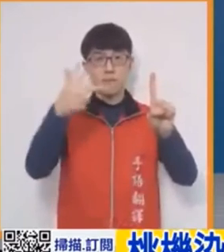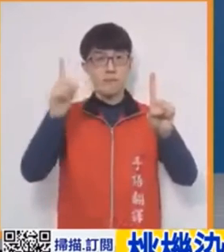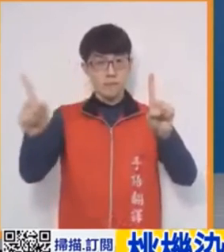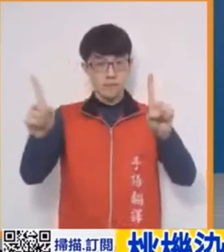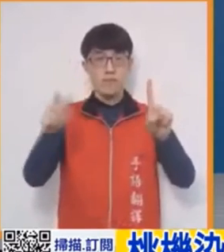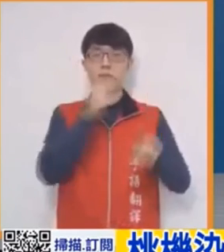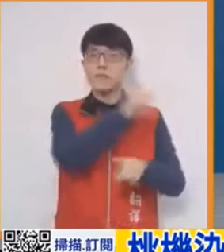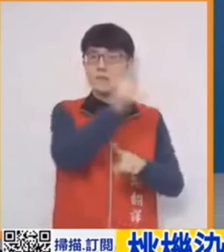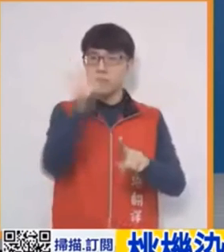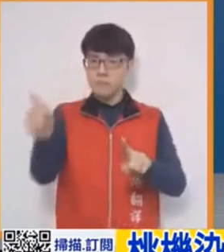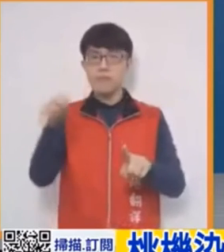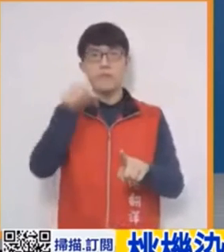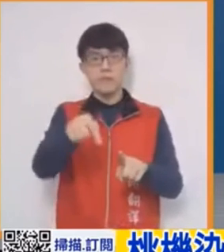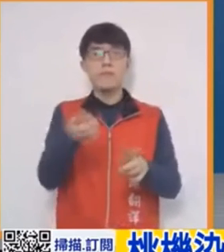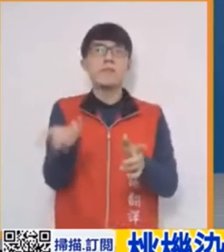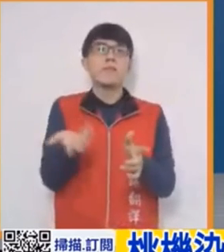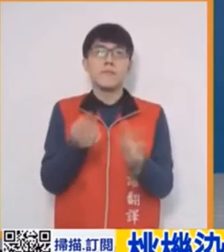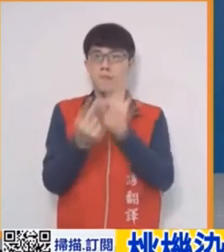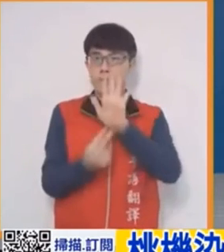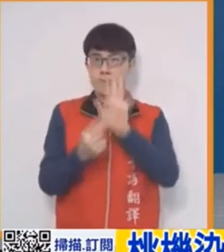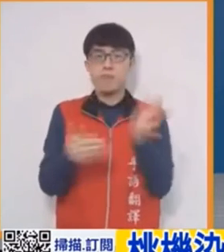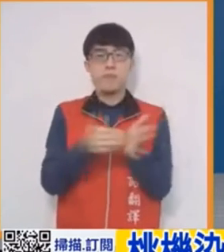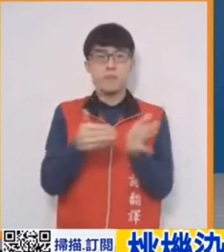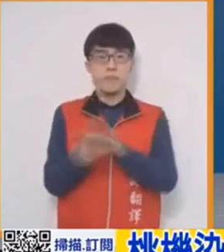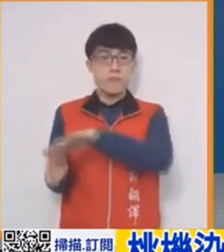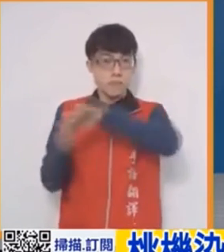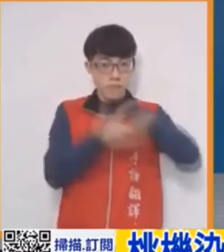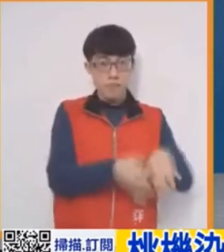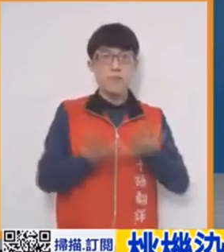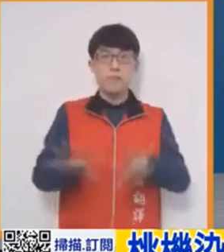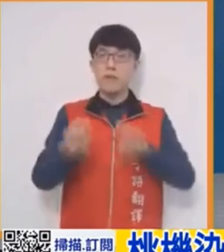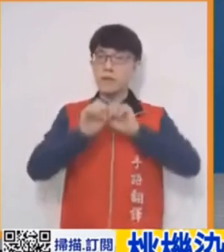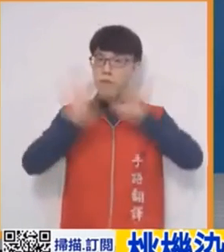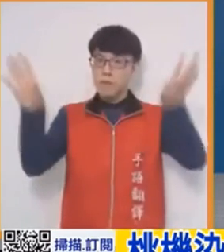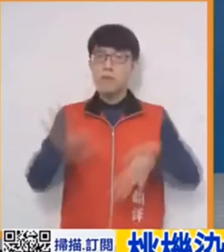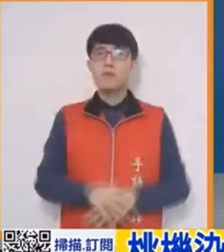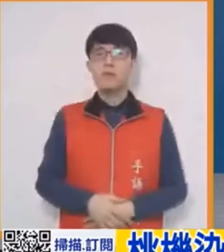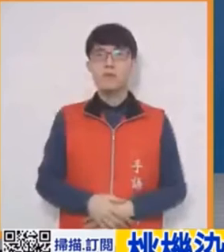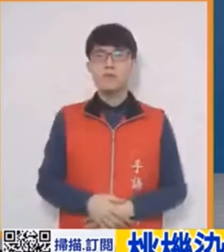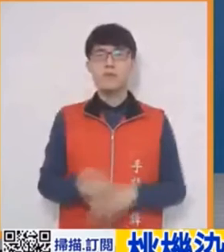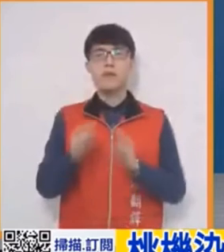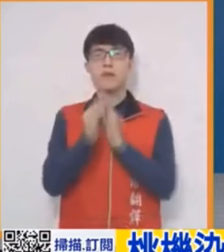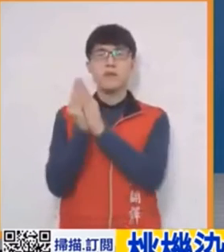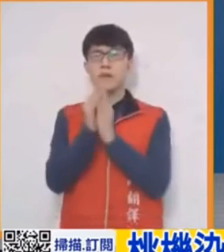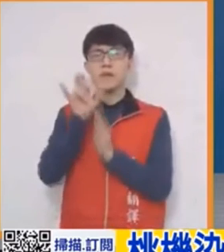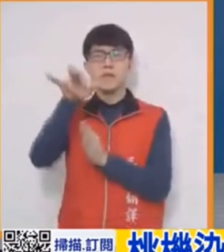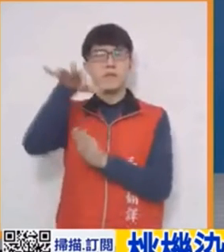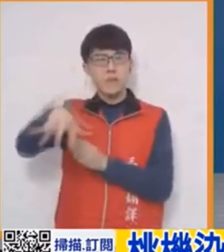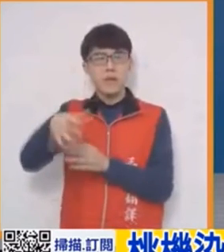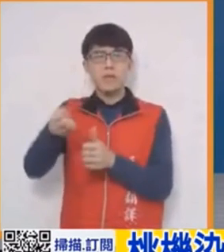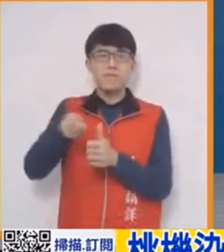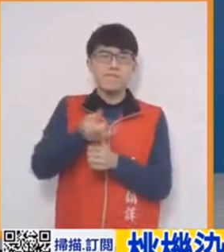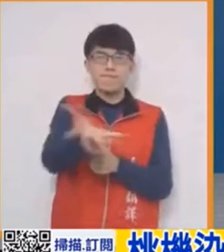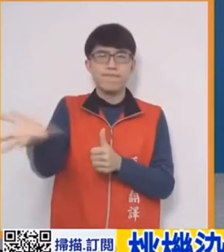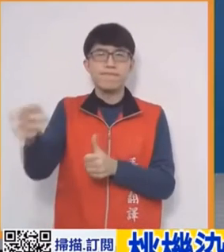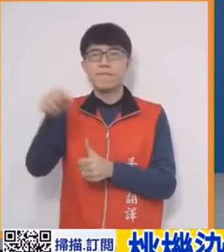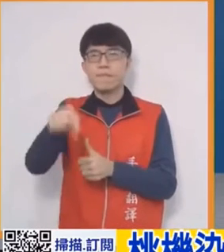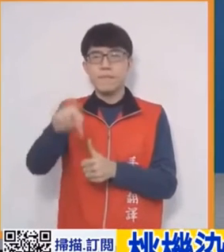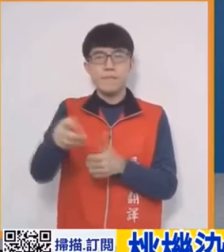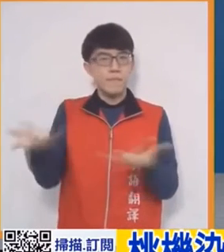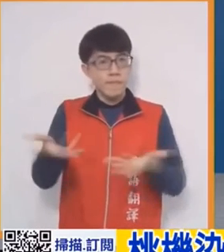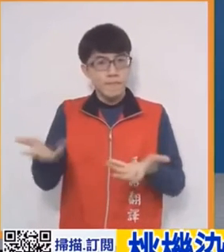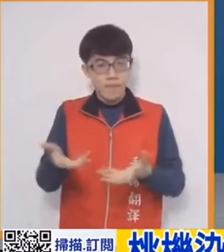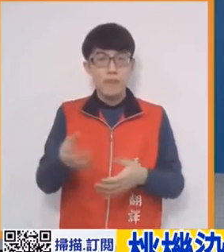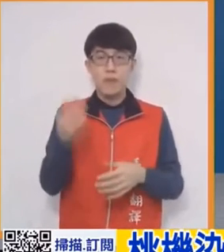足迹部分。那接下来呢，我们要来公布今天因为因应桃机事件的临时采检站的